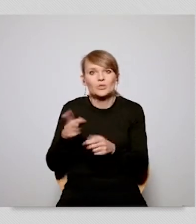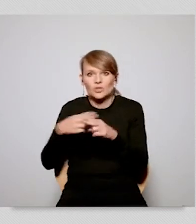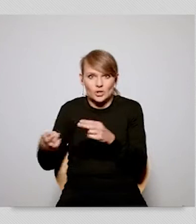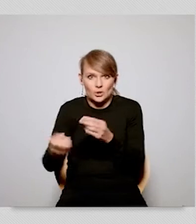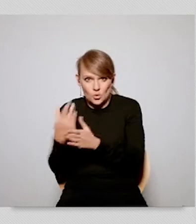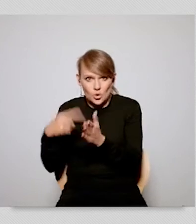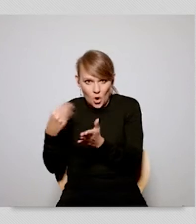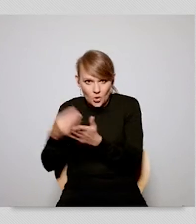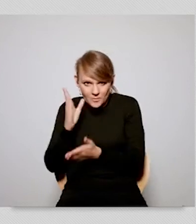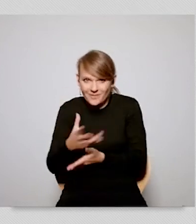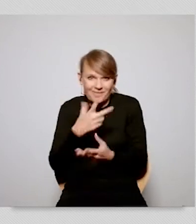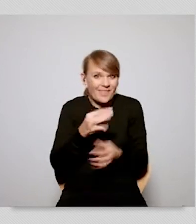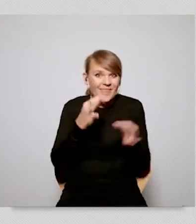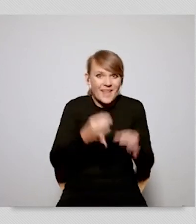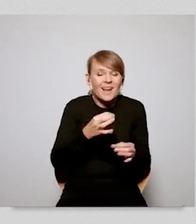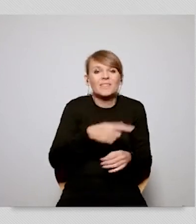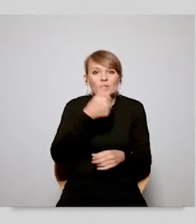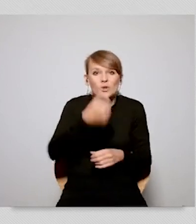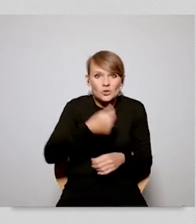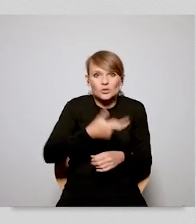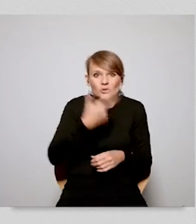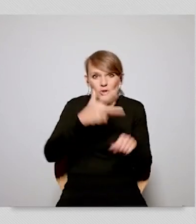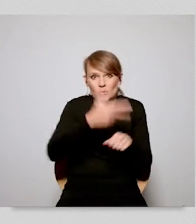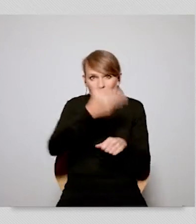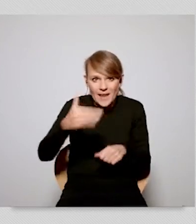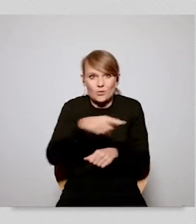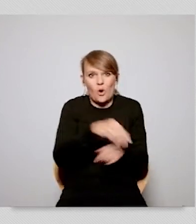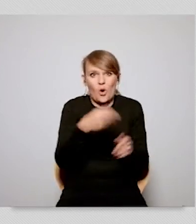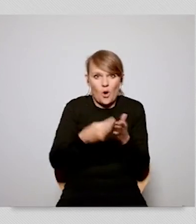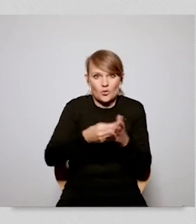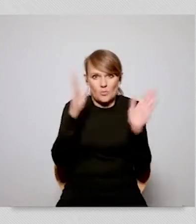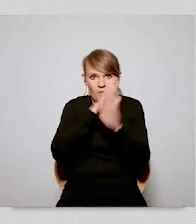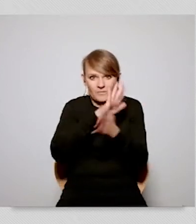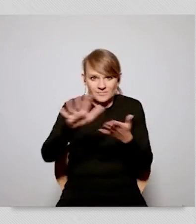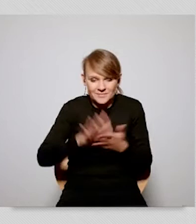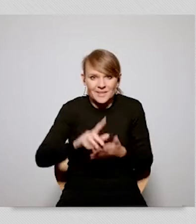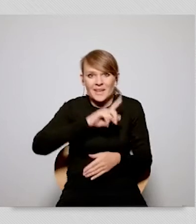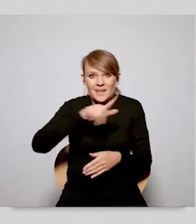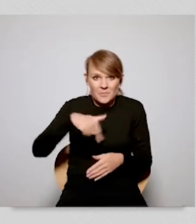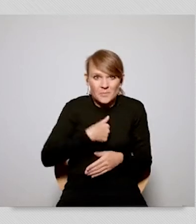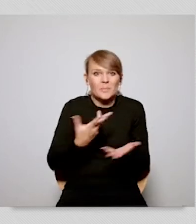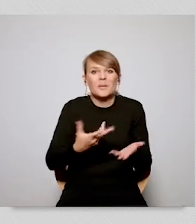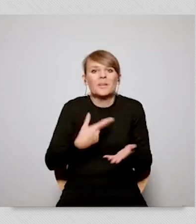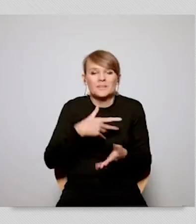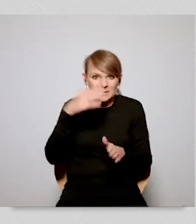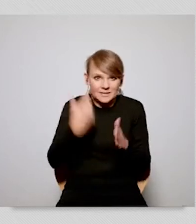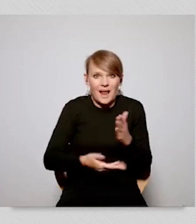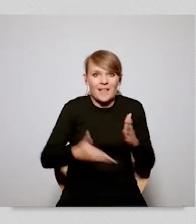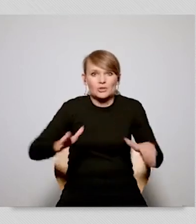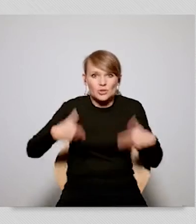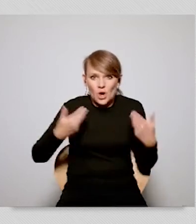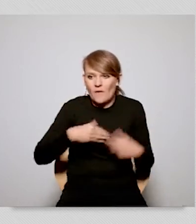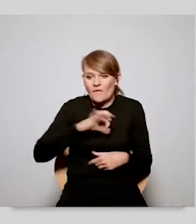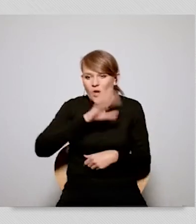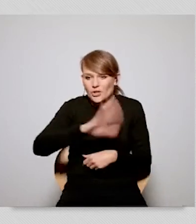miliardów to jest koszt zanieczyszczenia powietrza. Płacimy za to naszym zdrowiem, zdrowiem naszych dzieci. No więc to jest uda, że